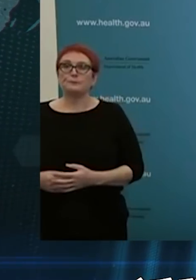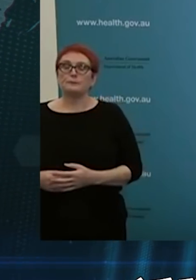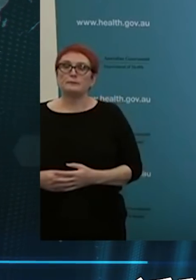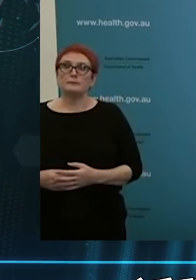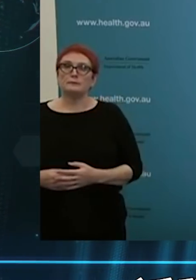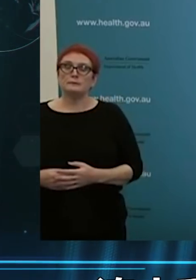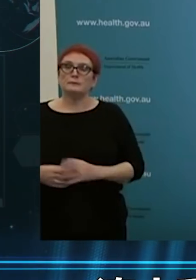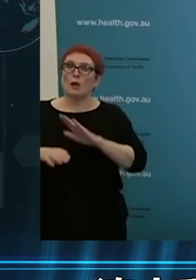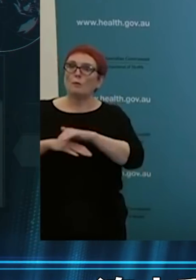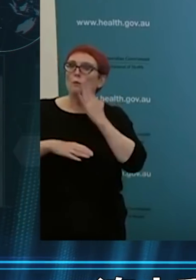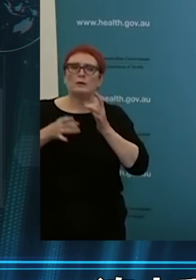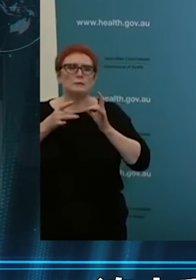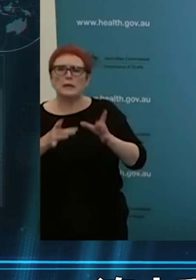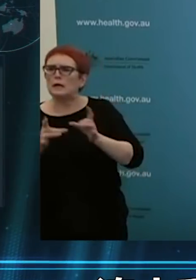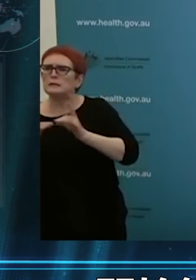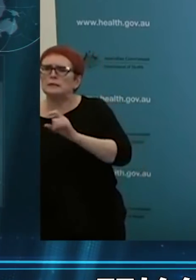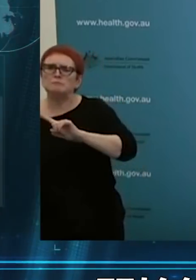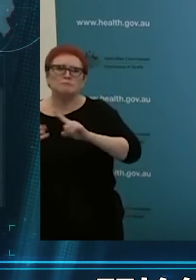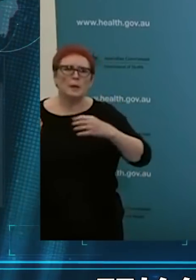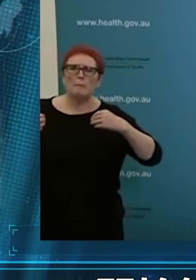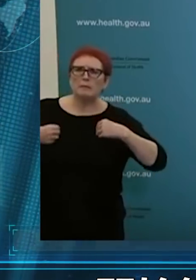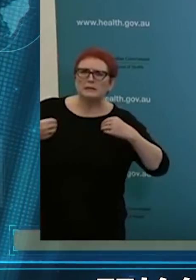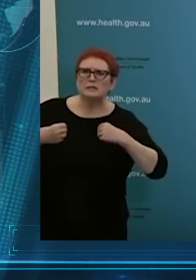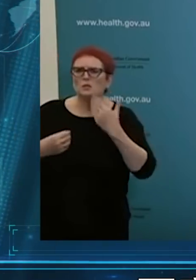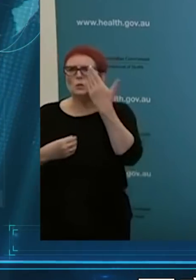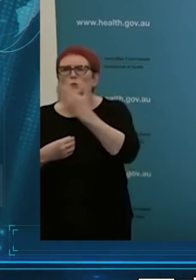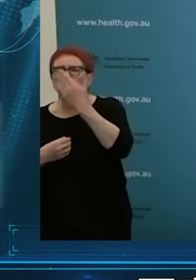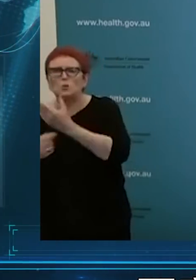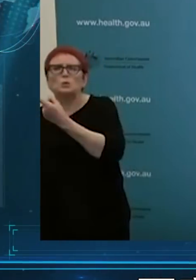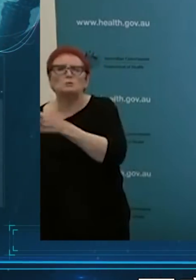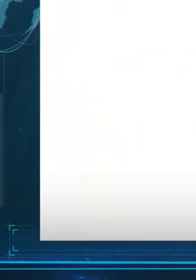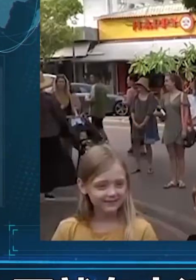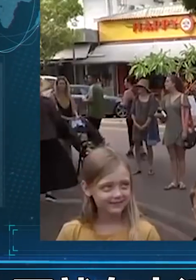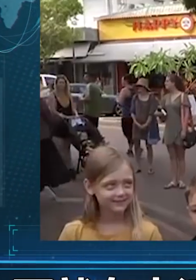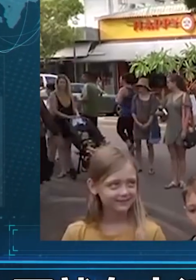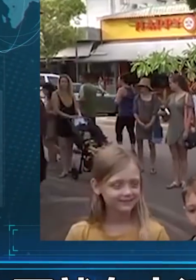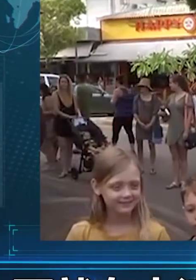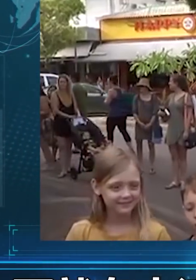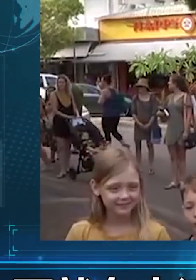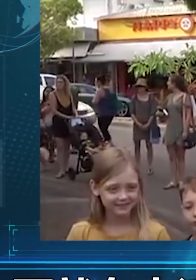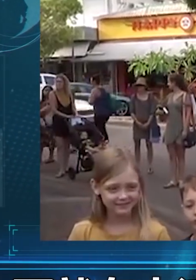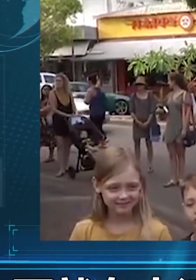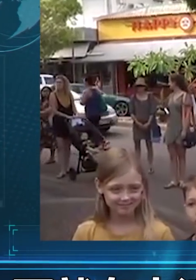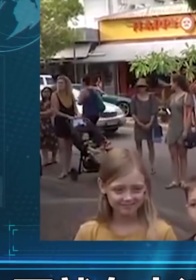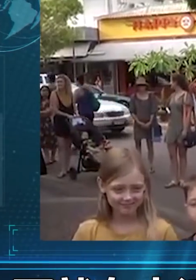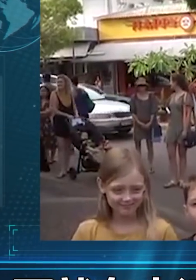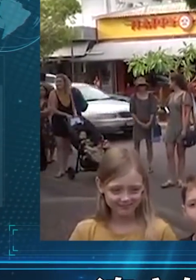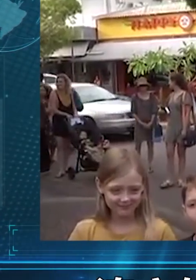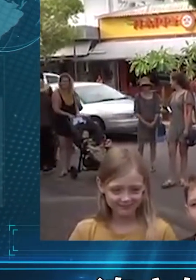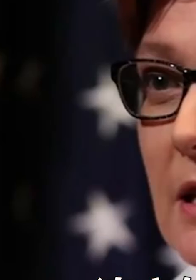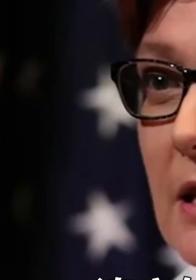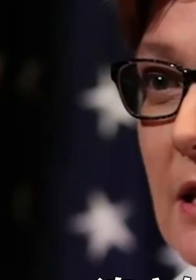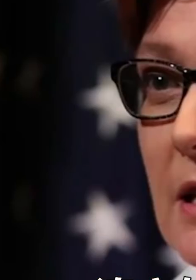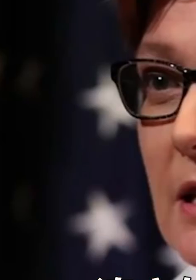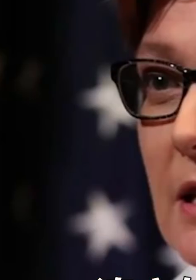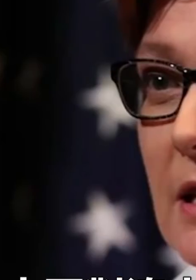近段时间以来，澳大利亚配合美国开始无端制造谣言，恶意重伤中国。而就在中澳关系下滑的时候，澳